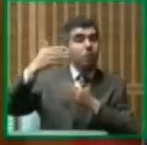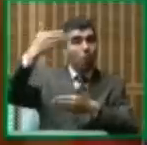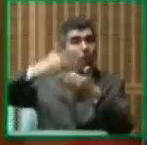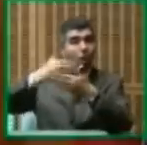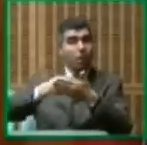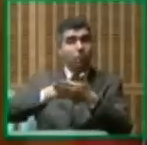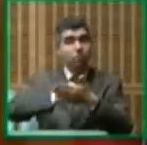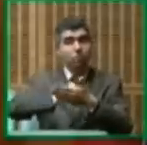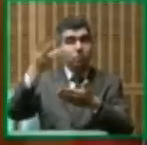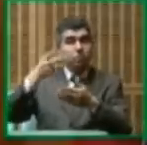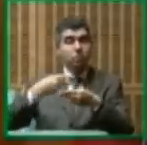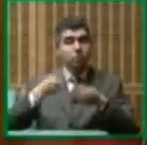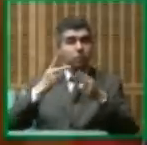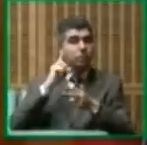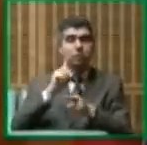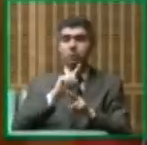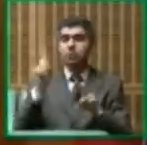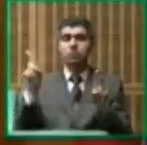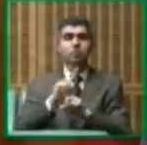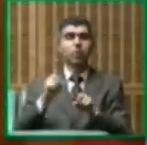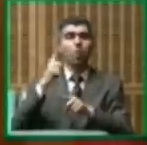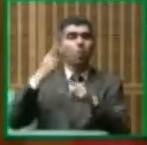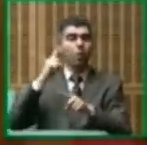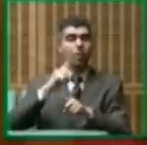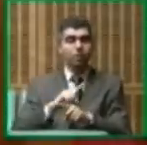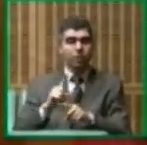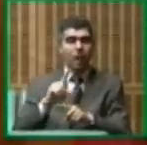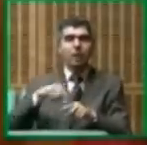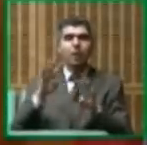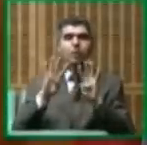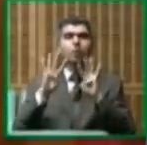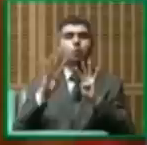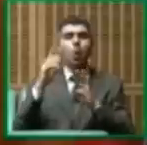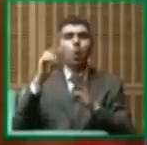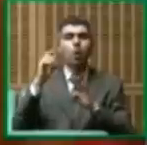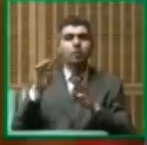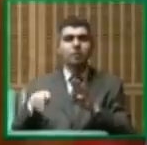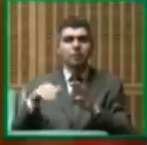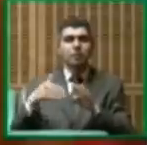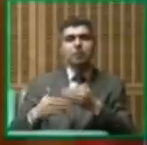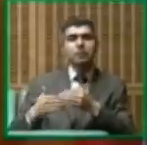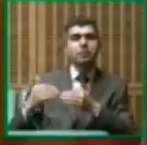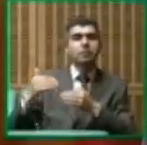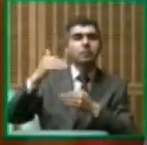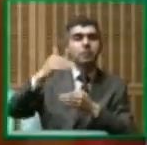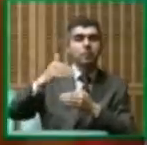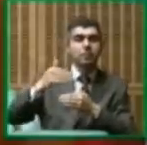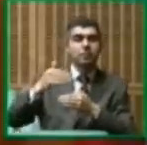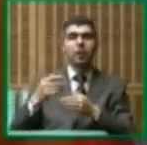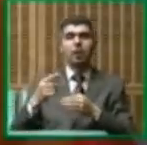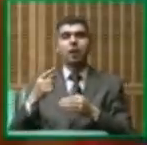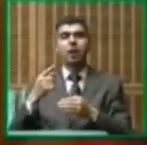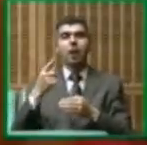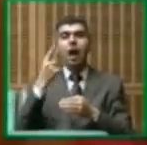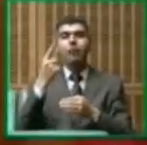لم تتعدى المدة الإجمالي مع جميع الاستثمارات 8 أشهر في حين أن هذه المدة تجاوزت سنة 1994 آخر